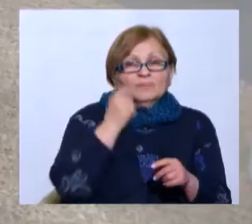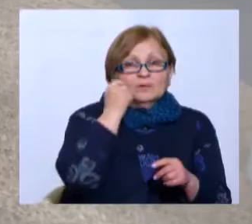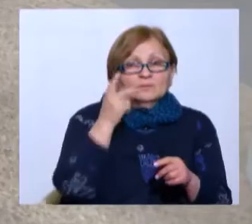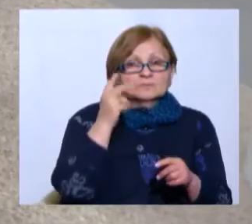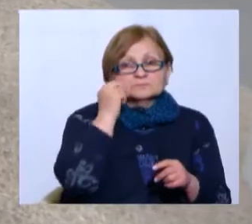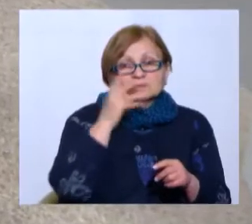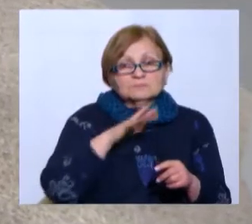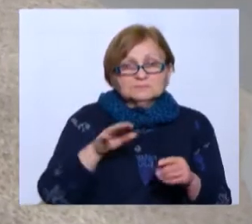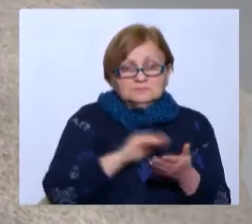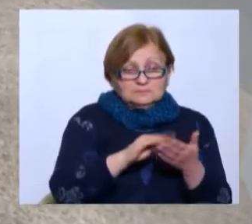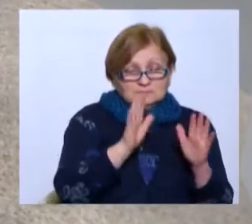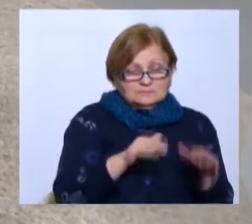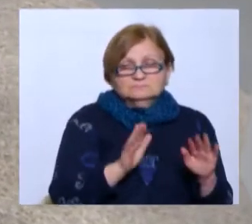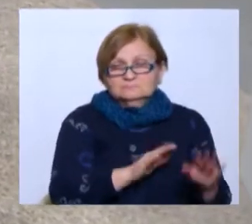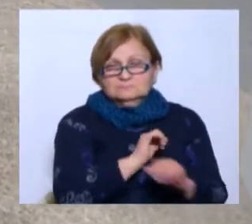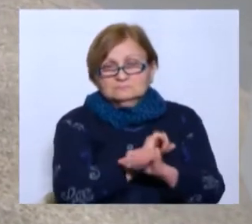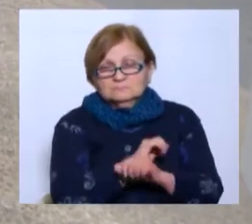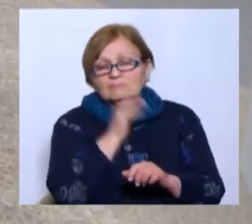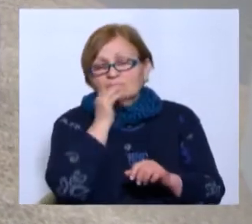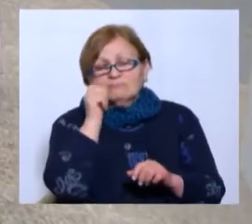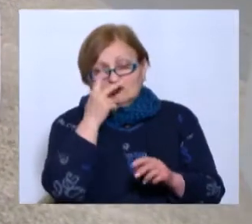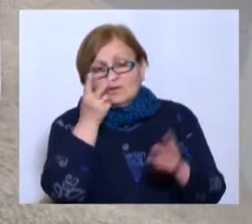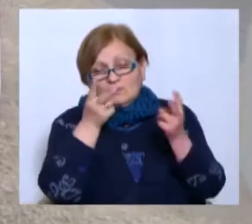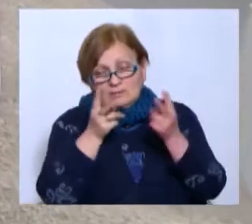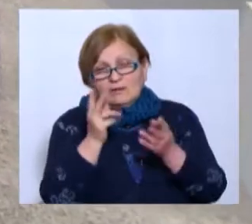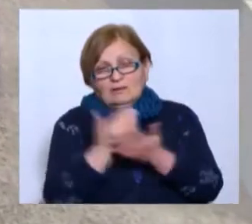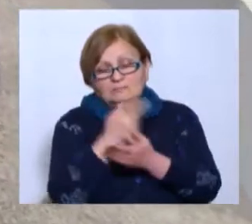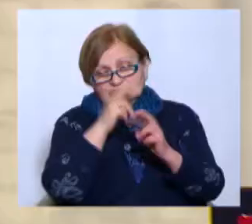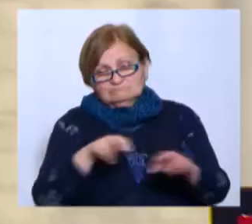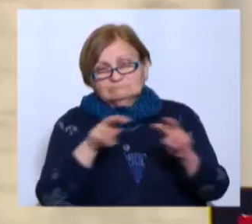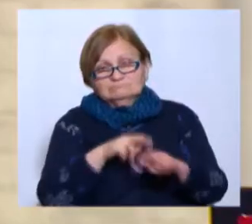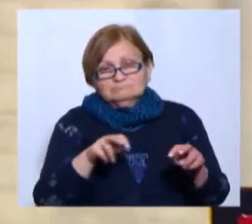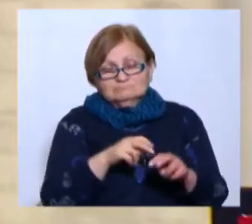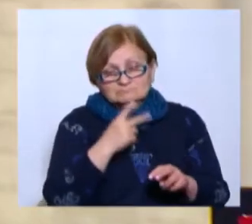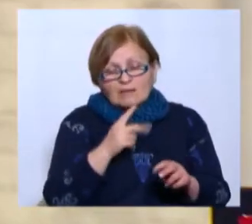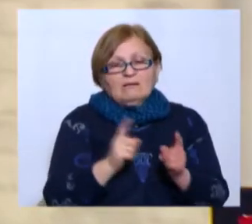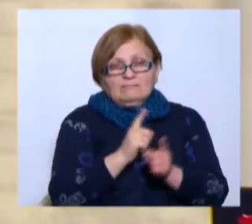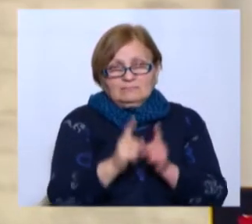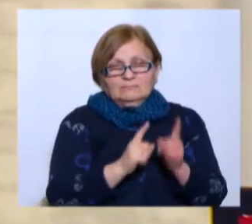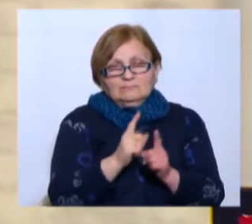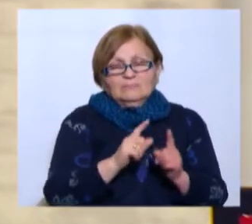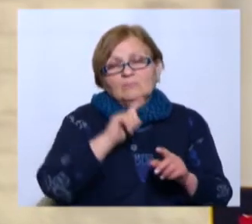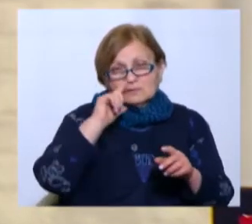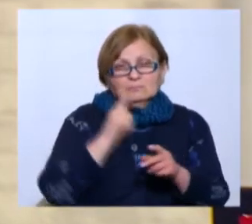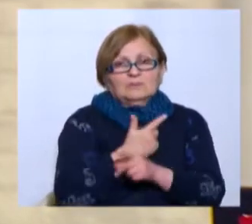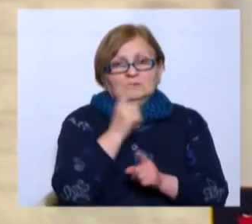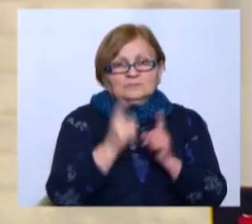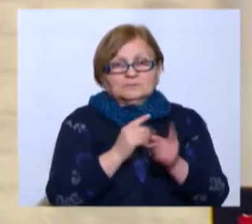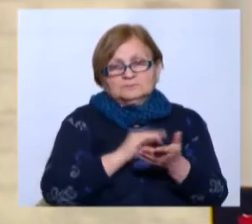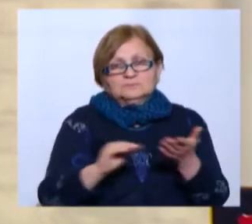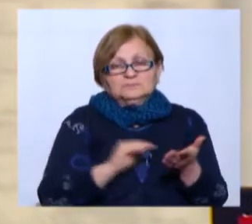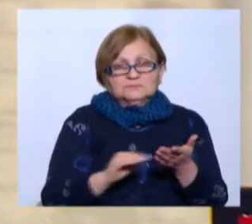მაინც გავიდეს და შემდეგ საკუთარ თავს შეუსწოროთ ეს ცხულება და დაწეროთ მერე მეორე